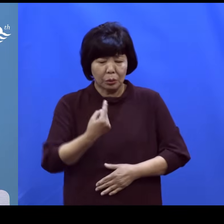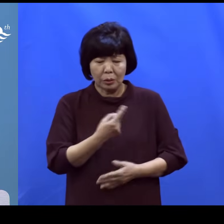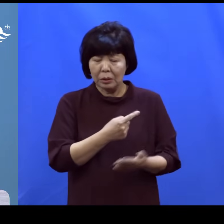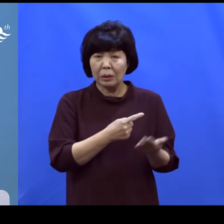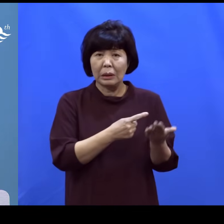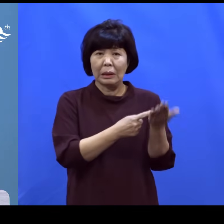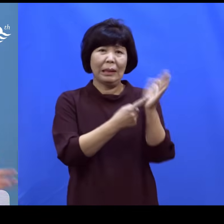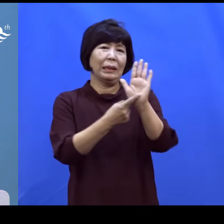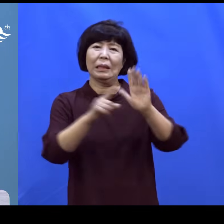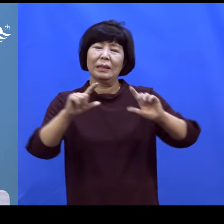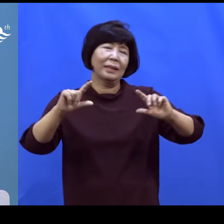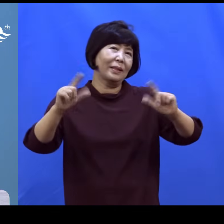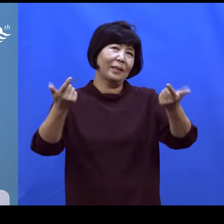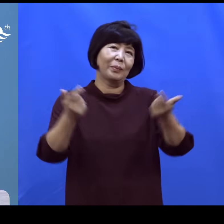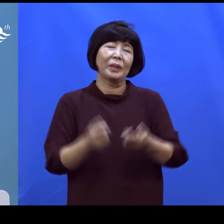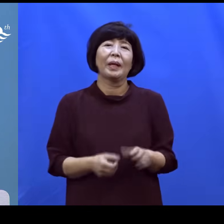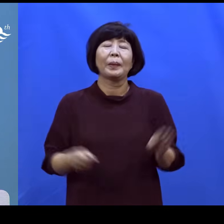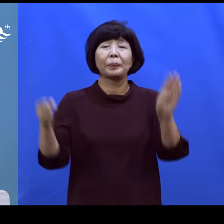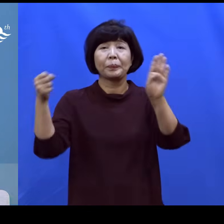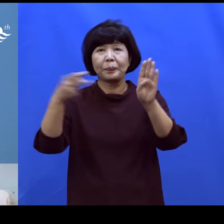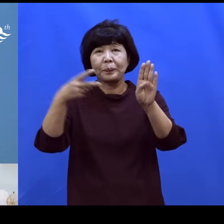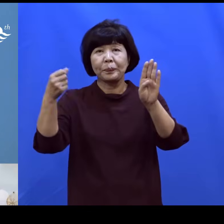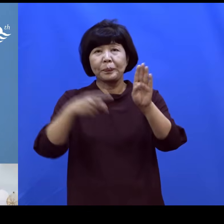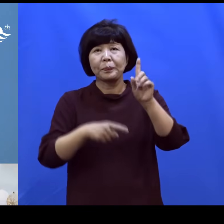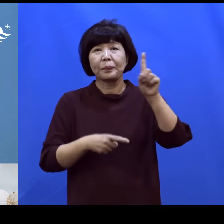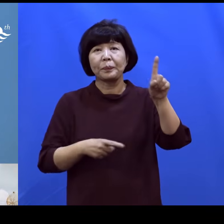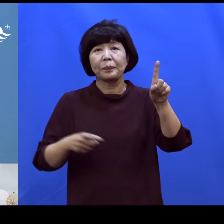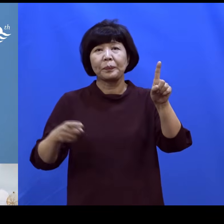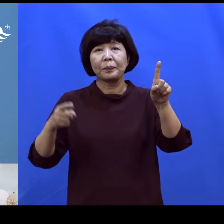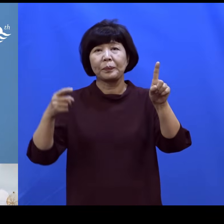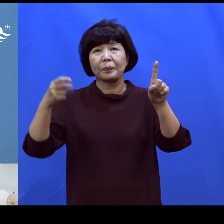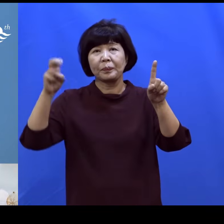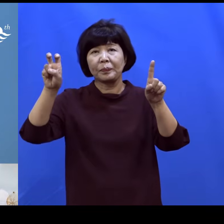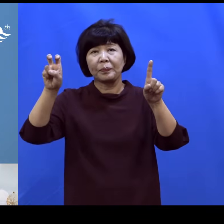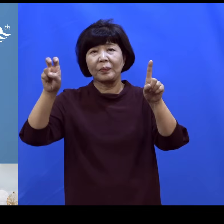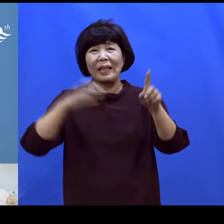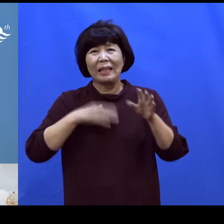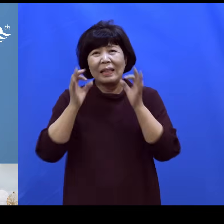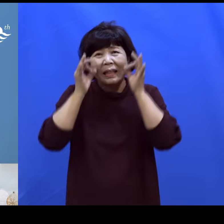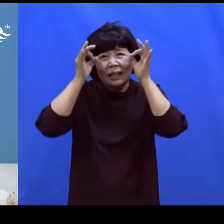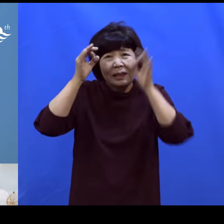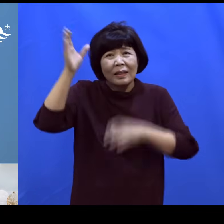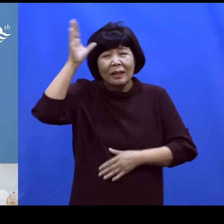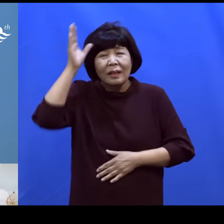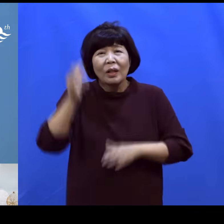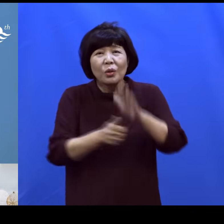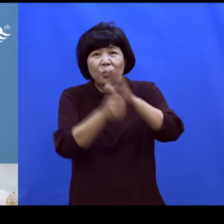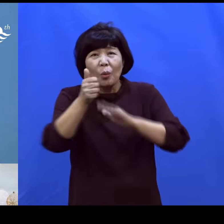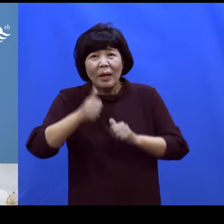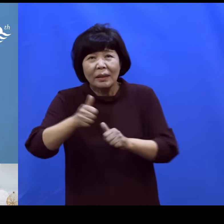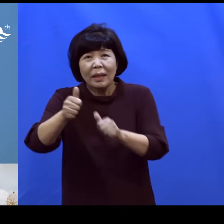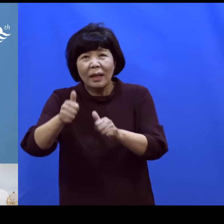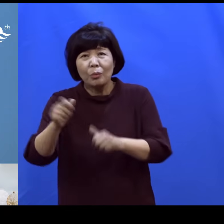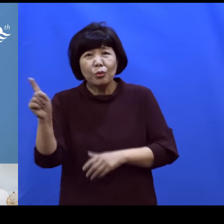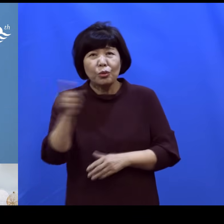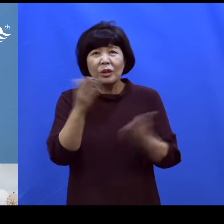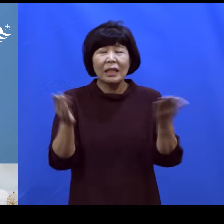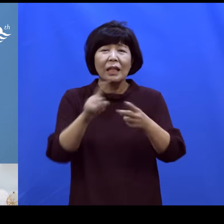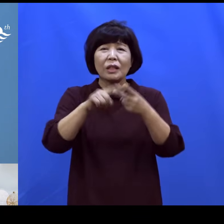않았습니다. 빌립보서 1장 20절을 보시면 나의 간절한 기대와 소망을 따라 아무 일이든지 부끄러워하지 아니하고